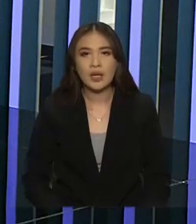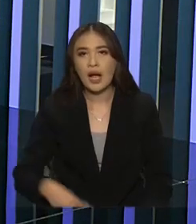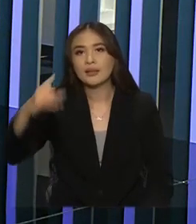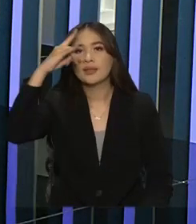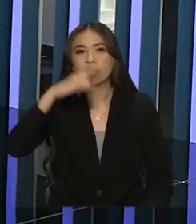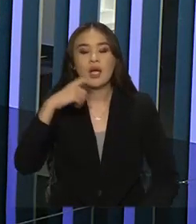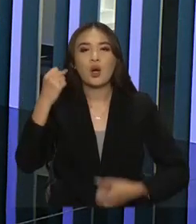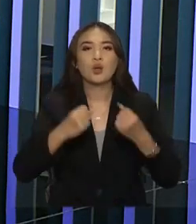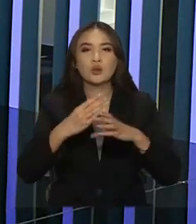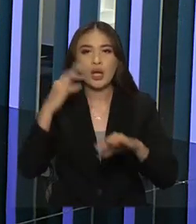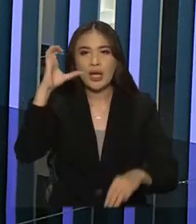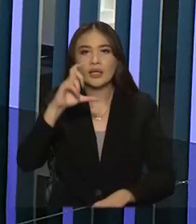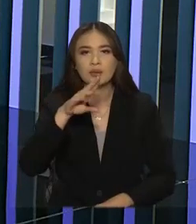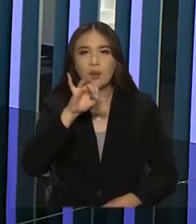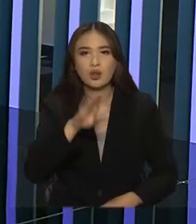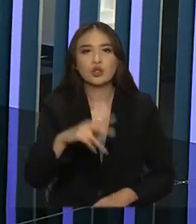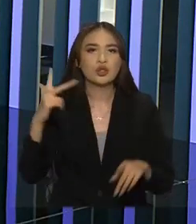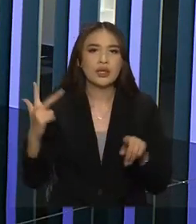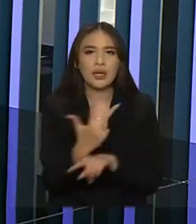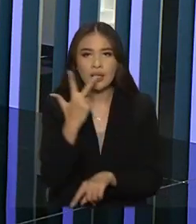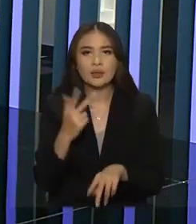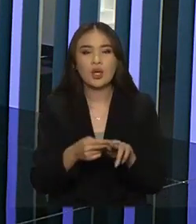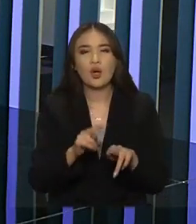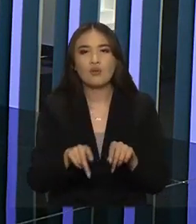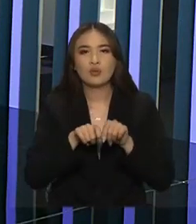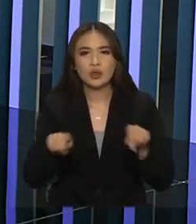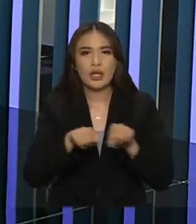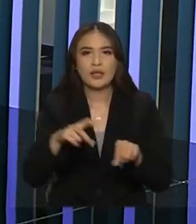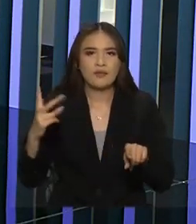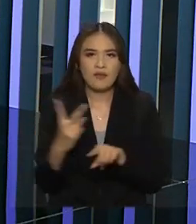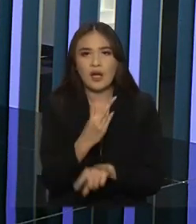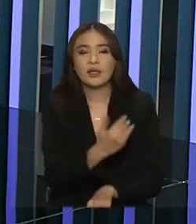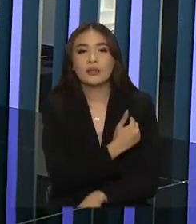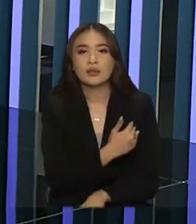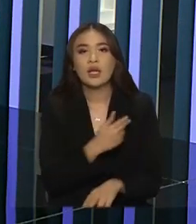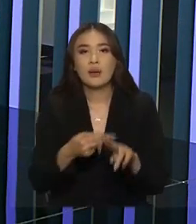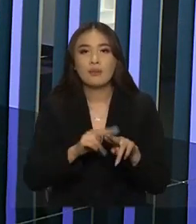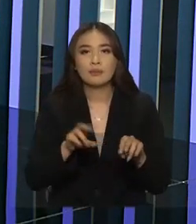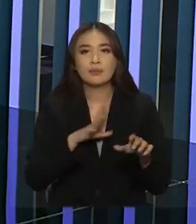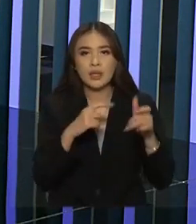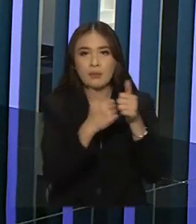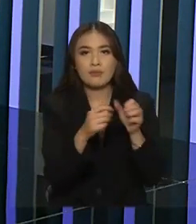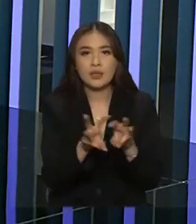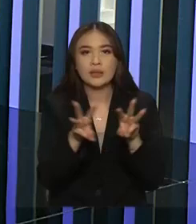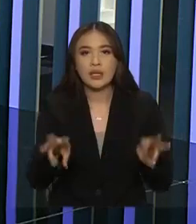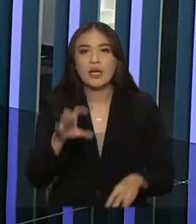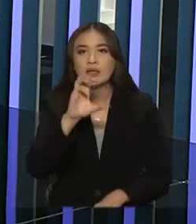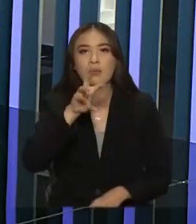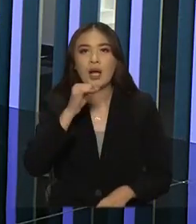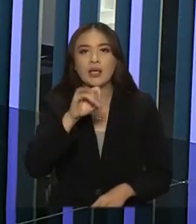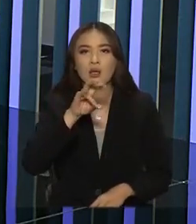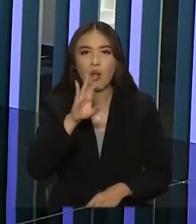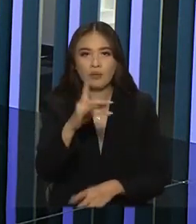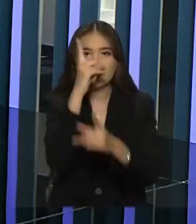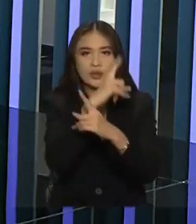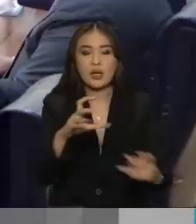Қазақстан көлік экспортын 3 есе, ал өндіріс көлемін 2 есе арттырмақ. Бұл жайлы премьер-министр Әлихан Смайылов мәлімдеді. Бүгін